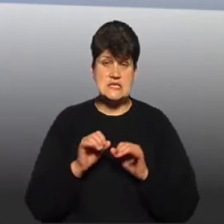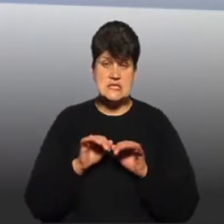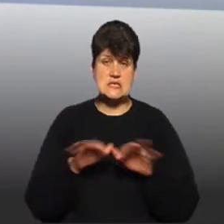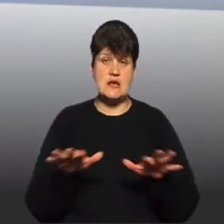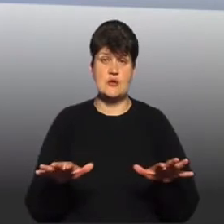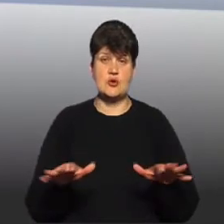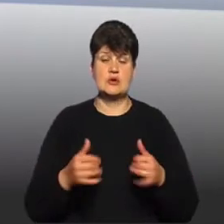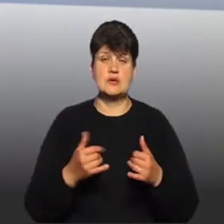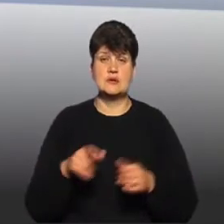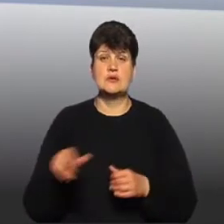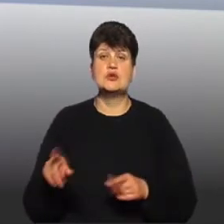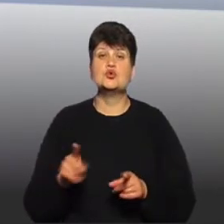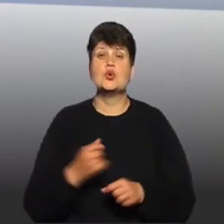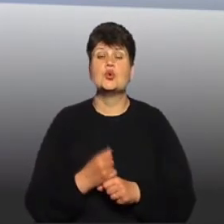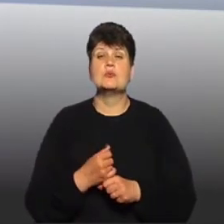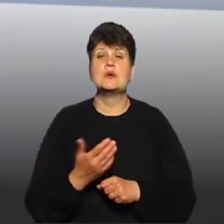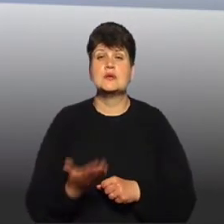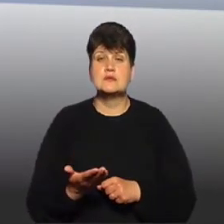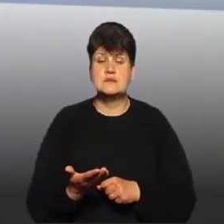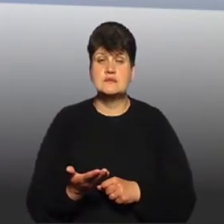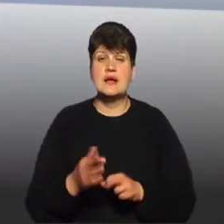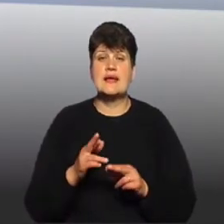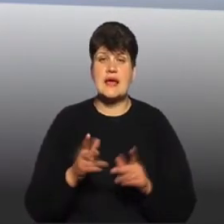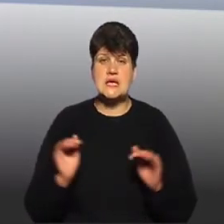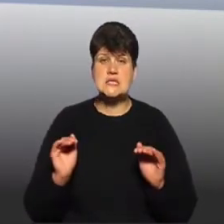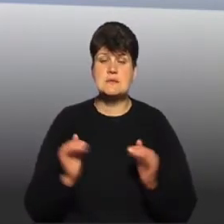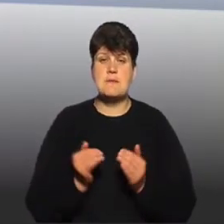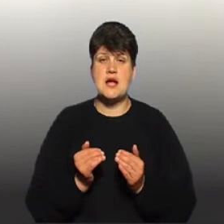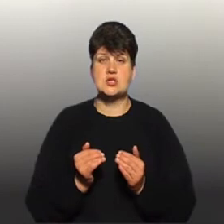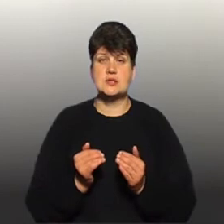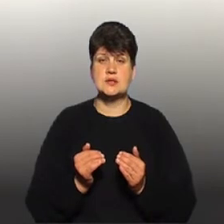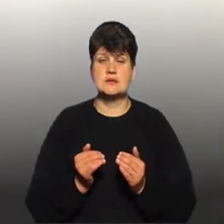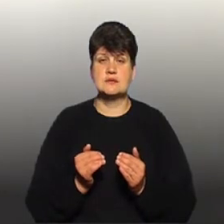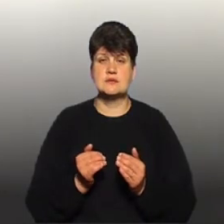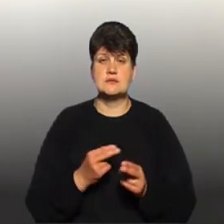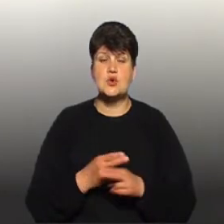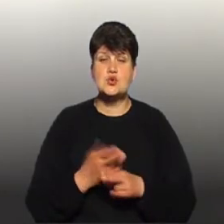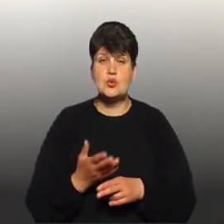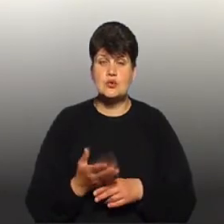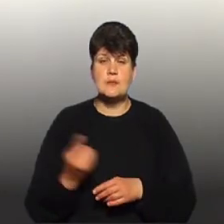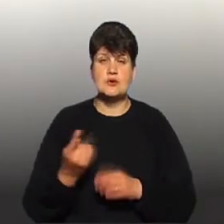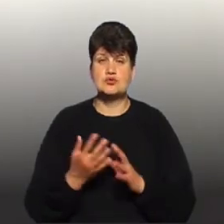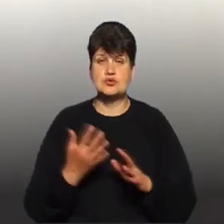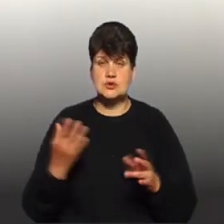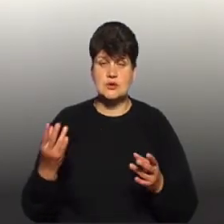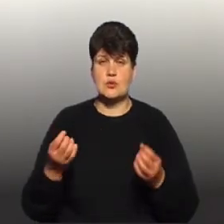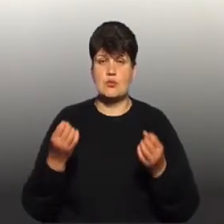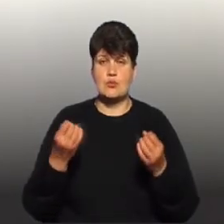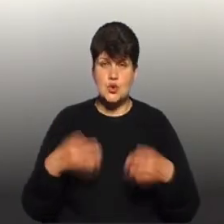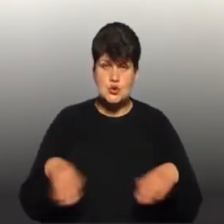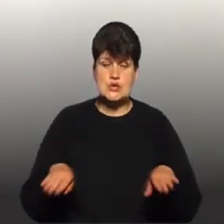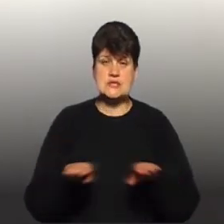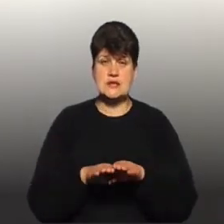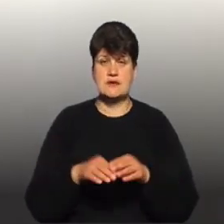їм робити? Як от зменшити, мінімально зробити шкоду? Ну, перш за все, напевно, що просто закривати добре вікна, двері і